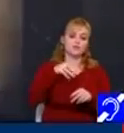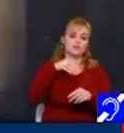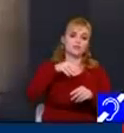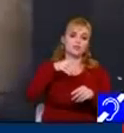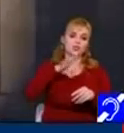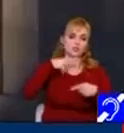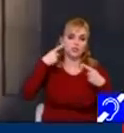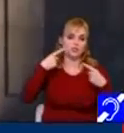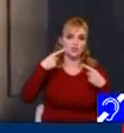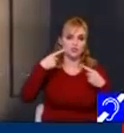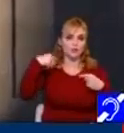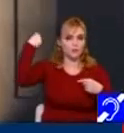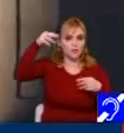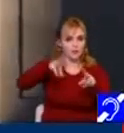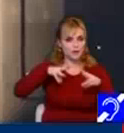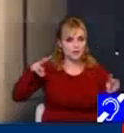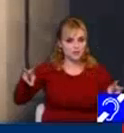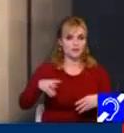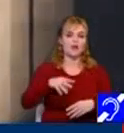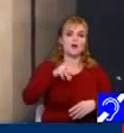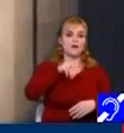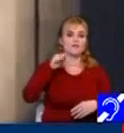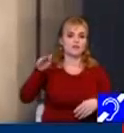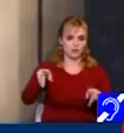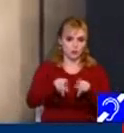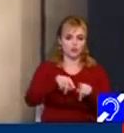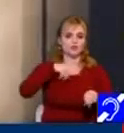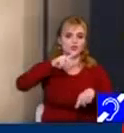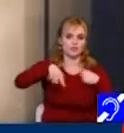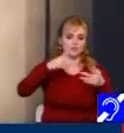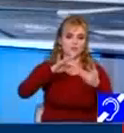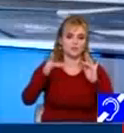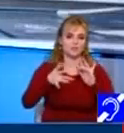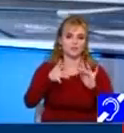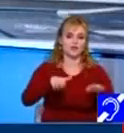președintele Parlamentului Andrean Candu, dar și premierul Pavel Filip.